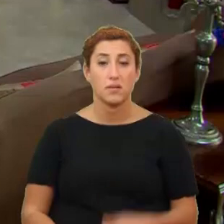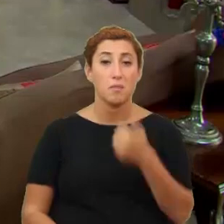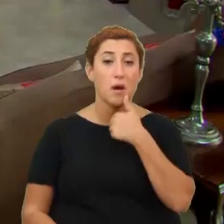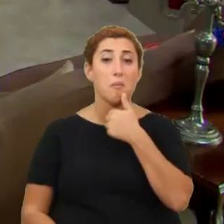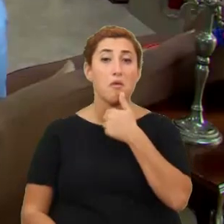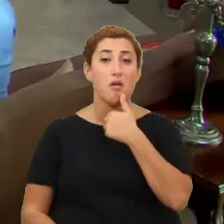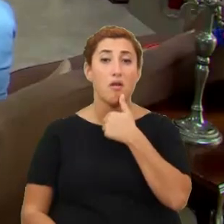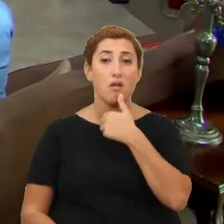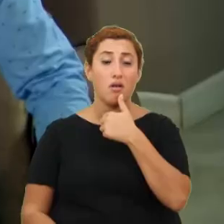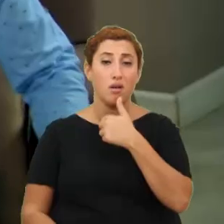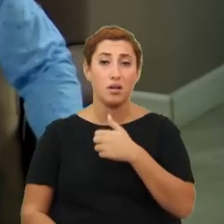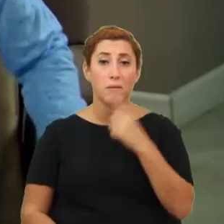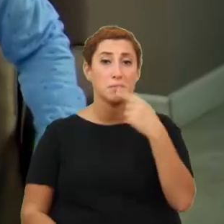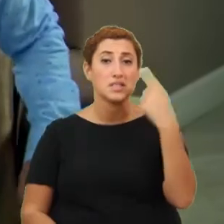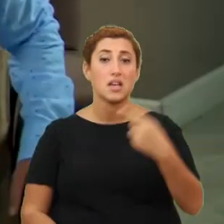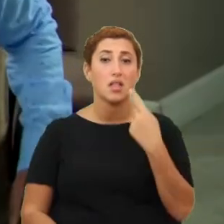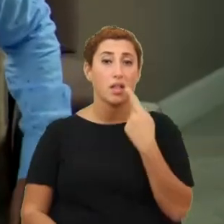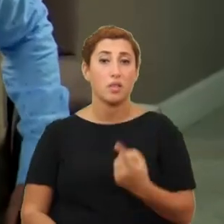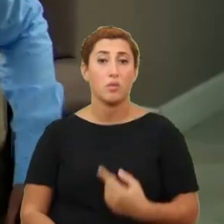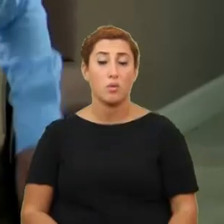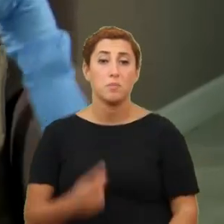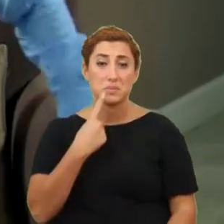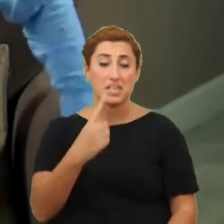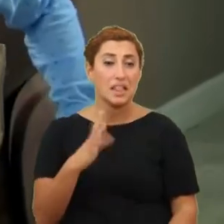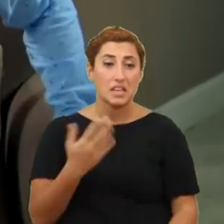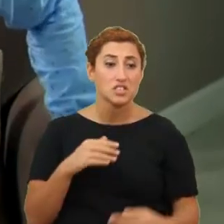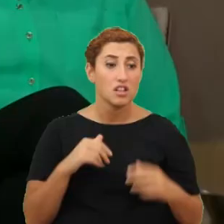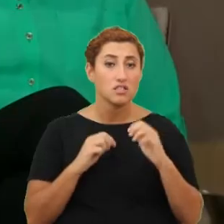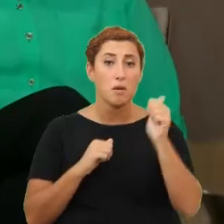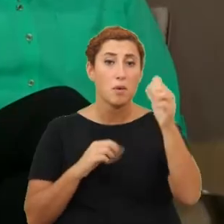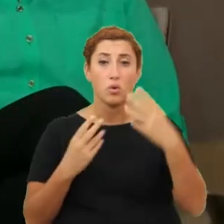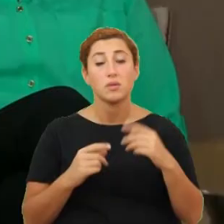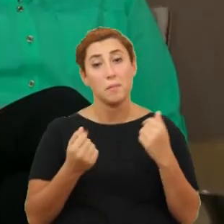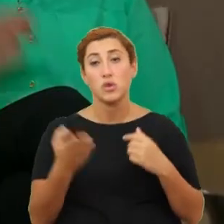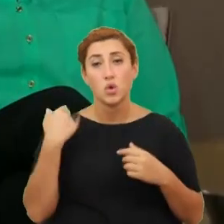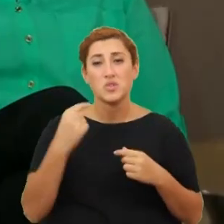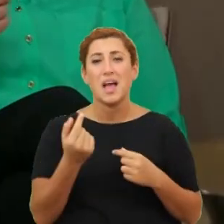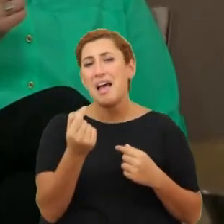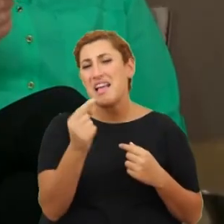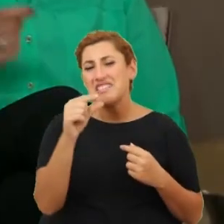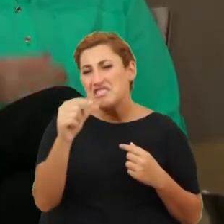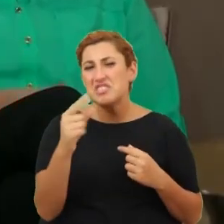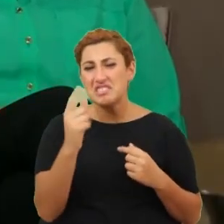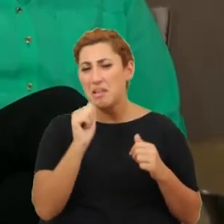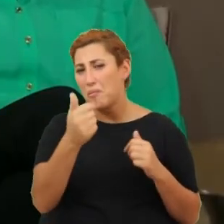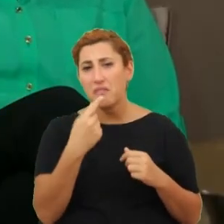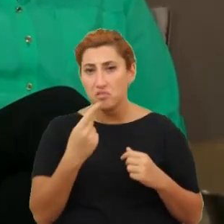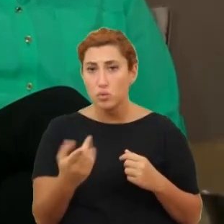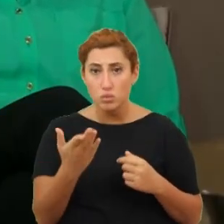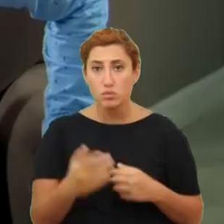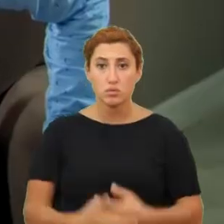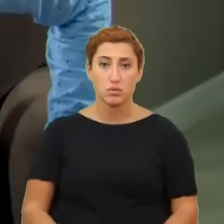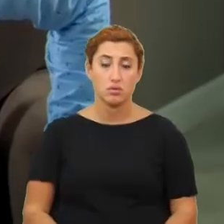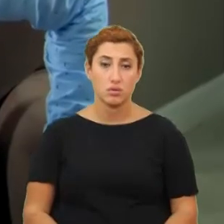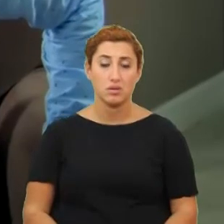Baba! Bir yıl diyor. Bir yıl nasıl geçer ya? Ama biraz önce mini minnacık, kısacık bir zaman diyordun